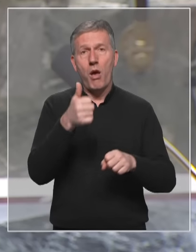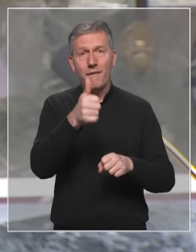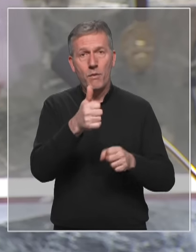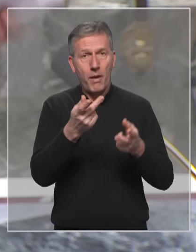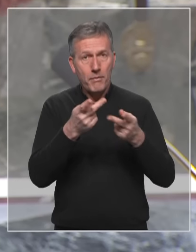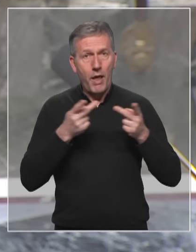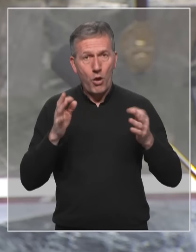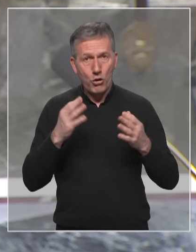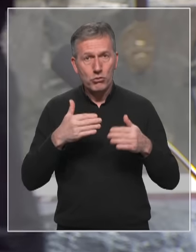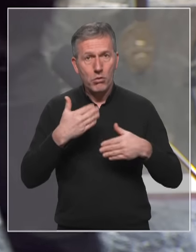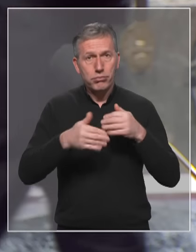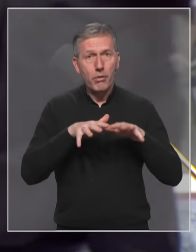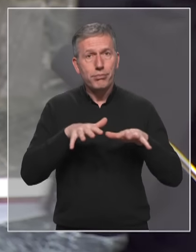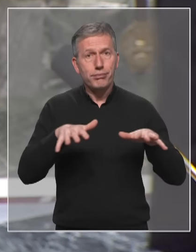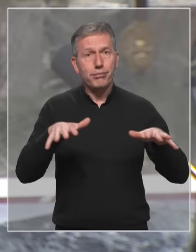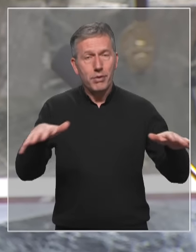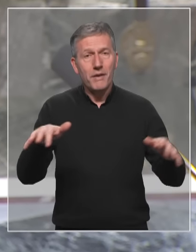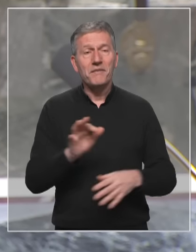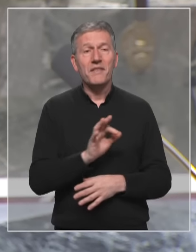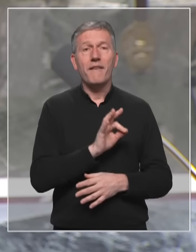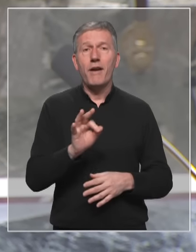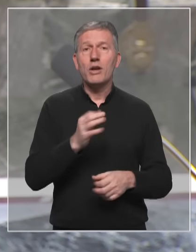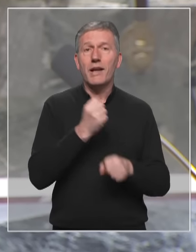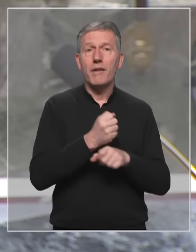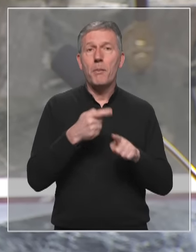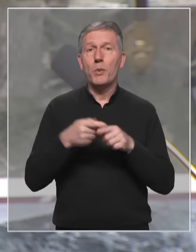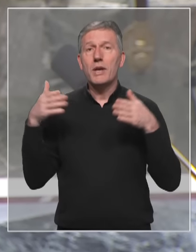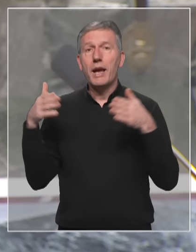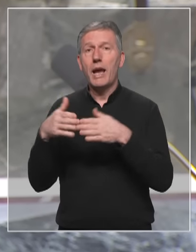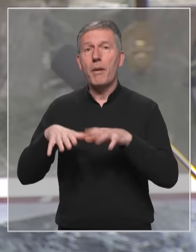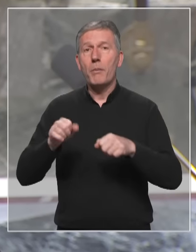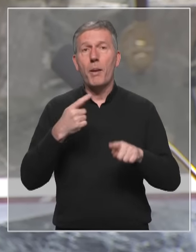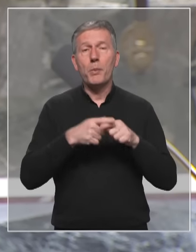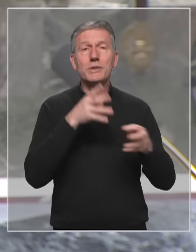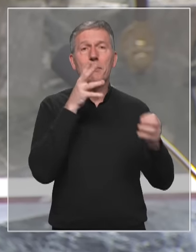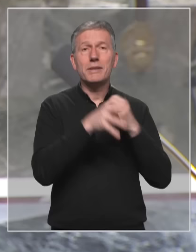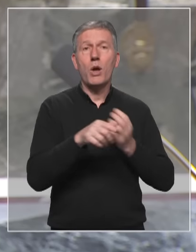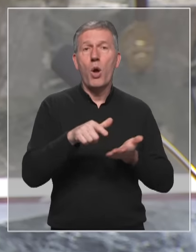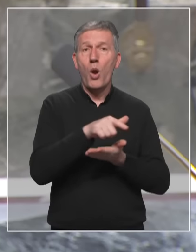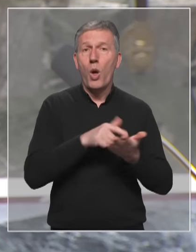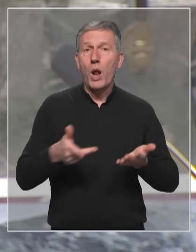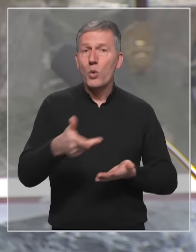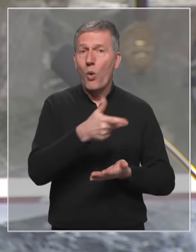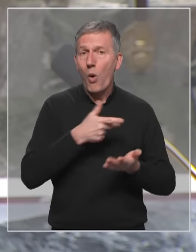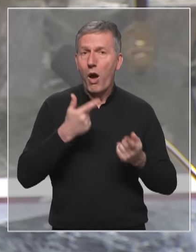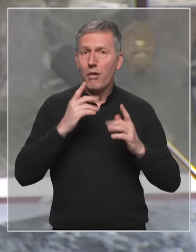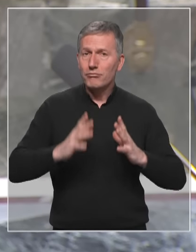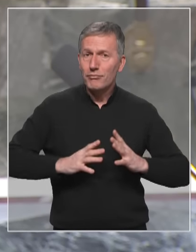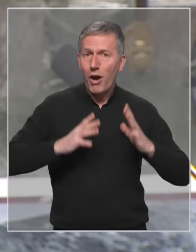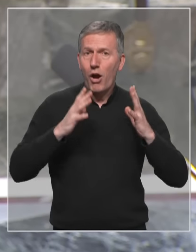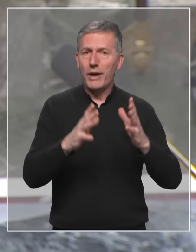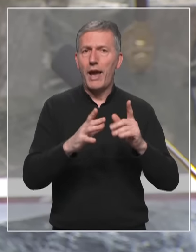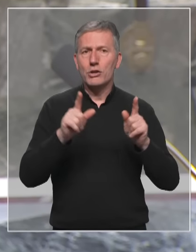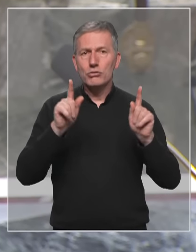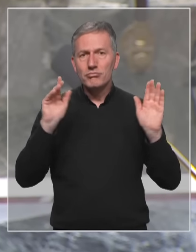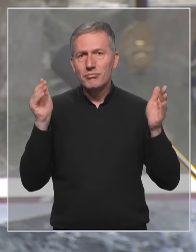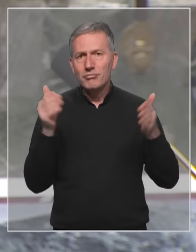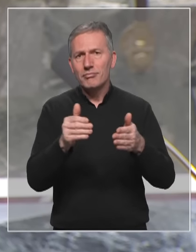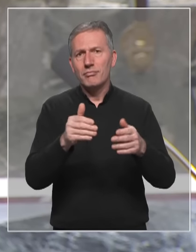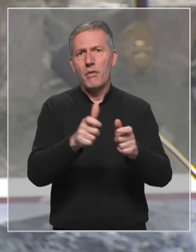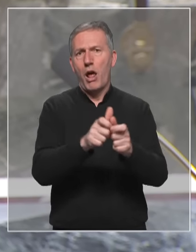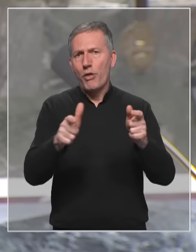citée. France Travail, avec les Cap Emploi et les missions locales, sont maintenant pleinement engagées pour se tourner vers les